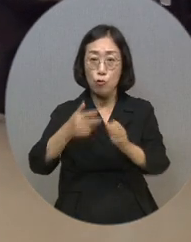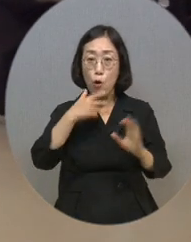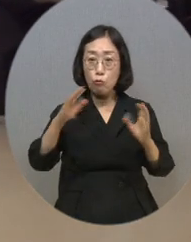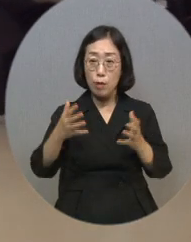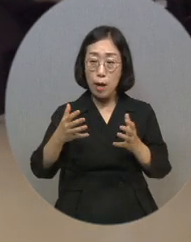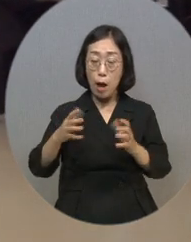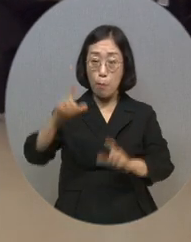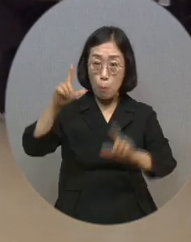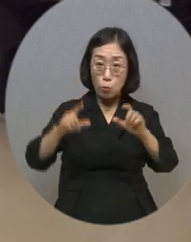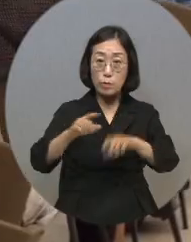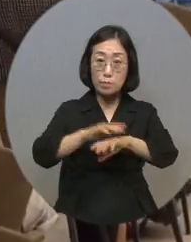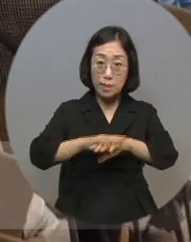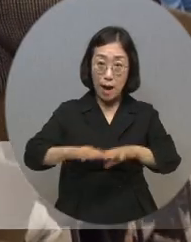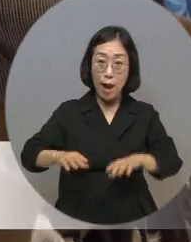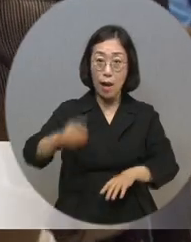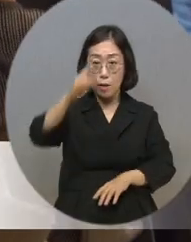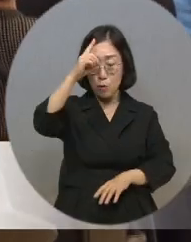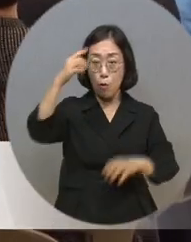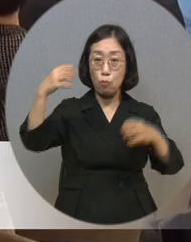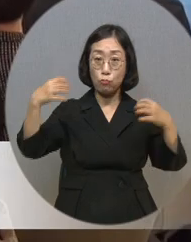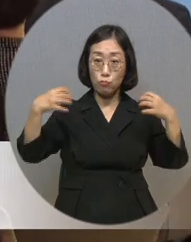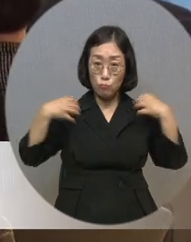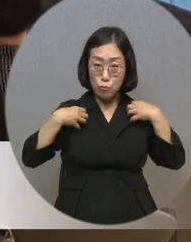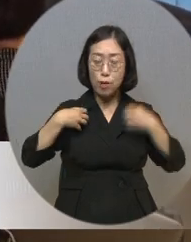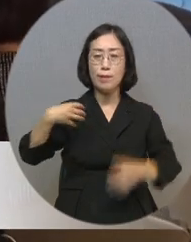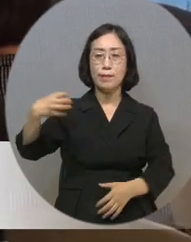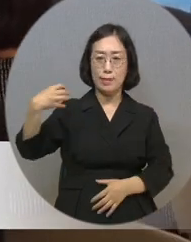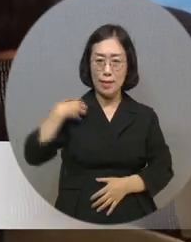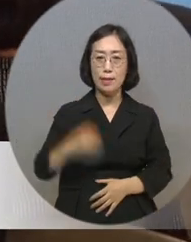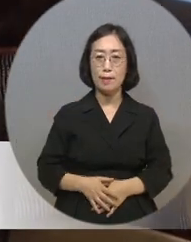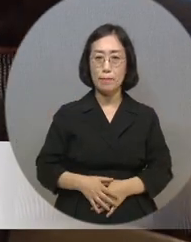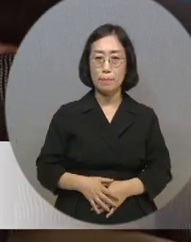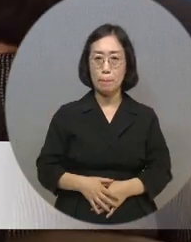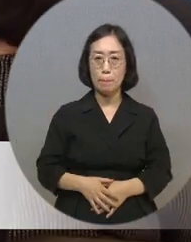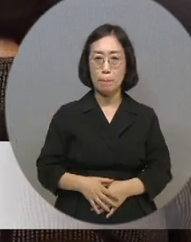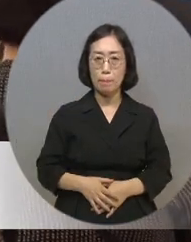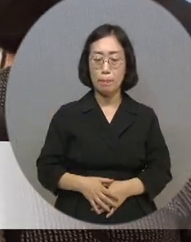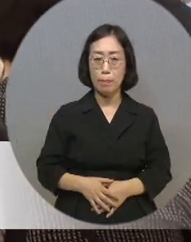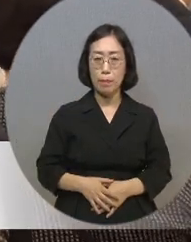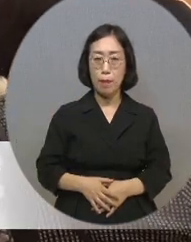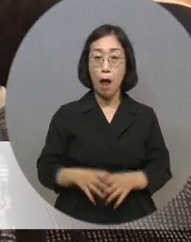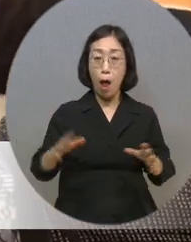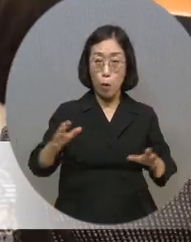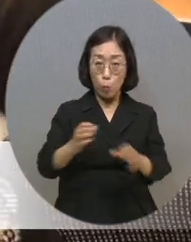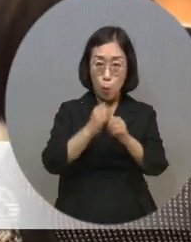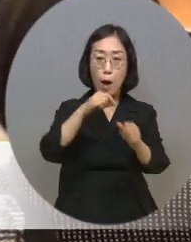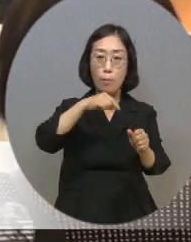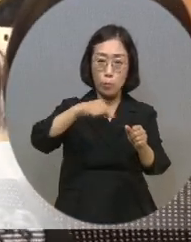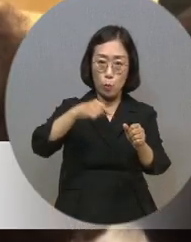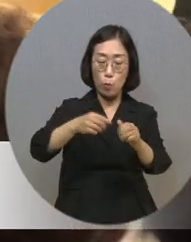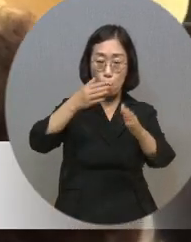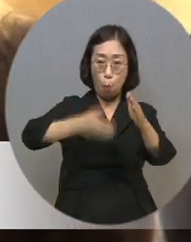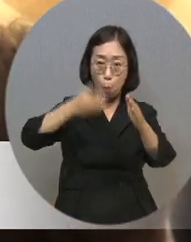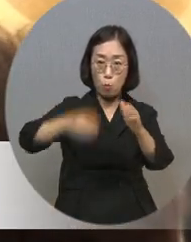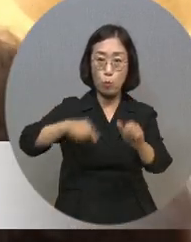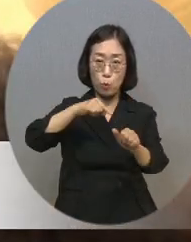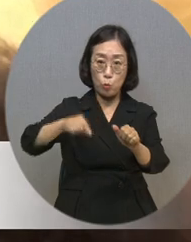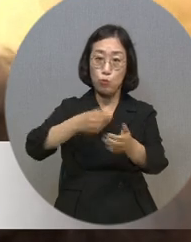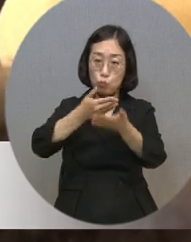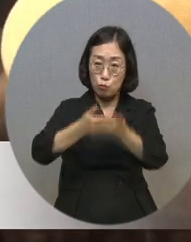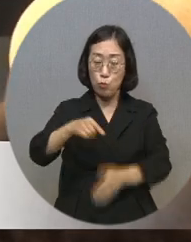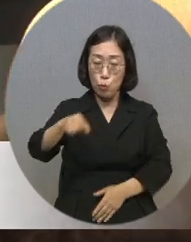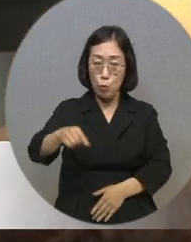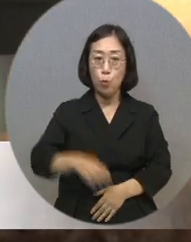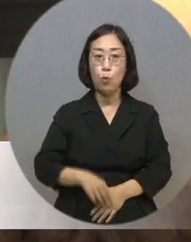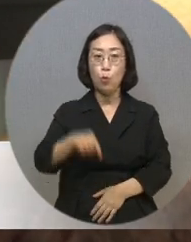국가의 몫을 말합니다. 통합교육, 보편교육을 강제도되는 기관에서 전 국민적인